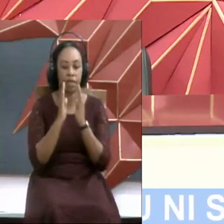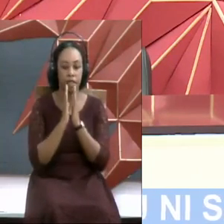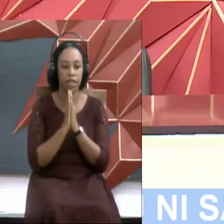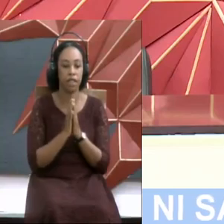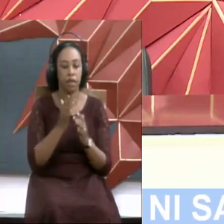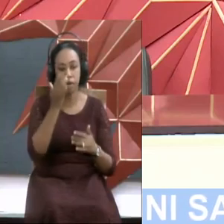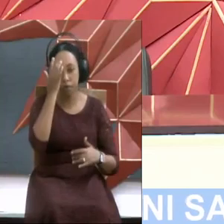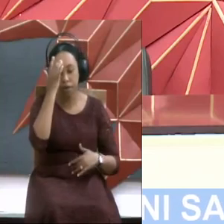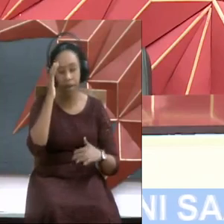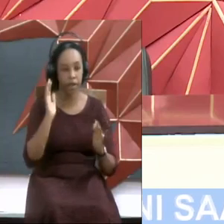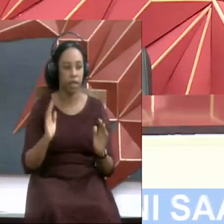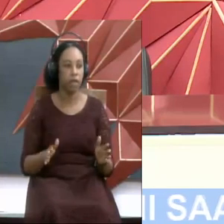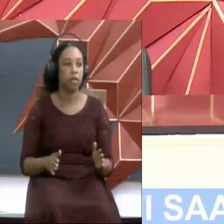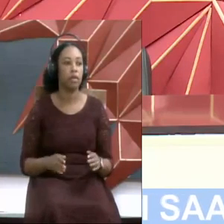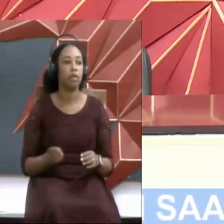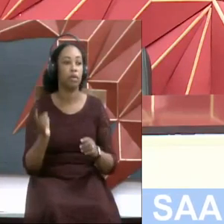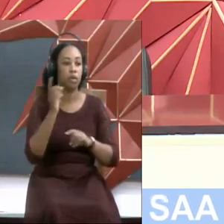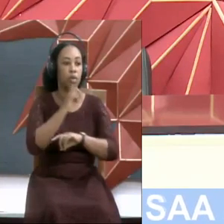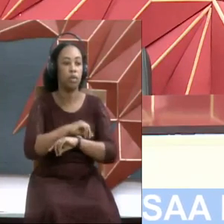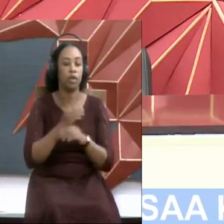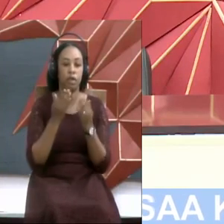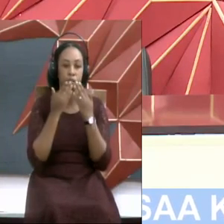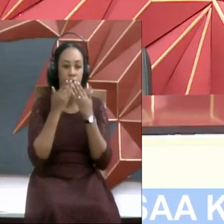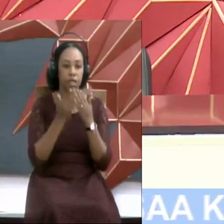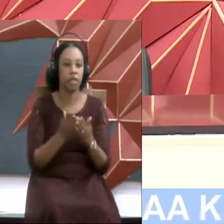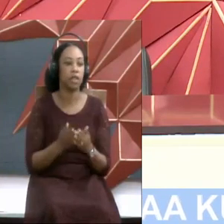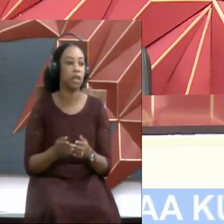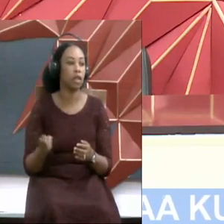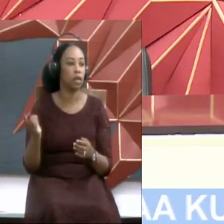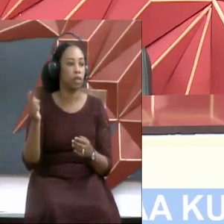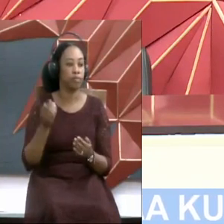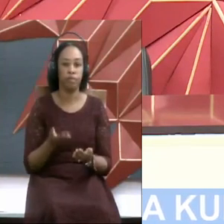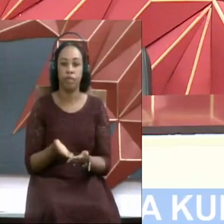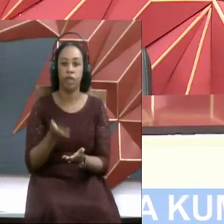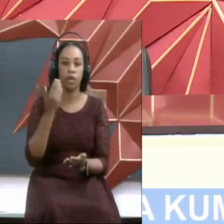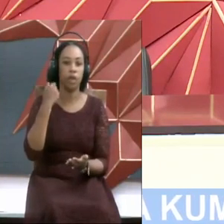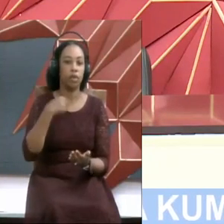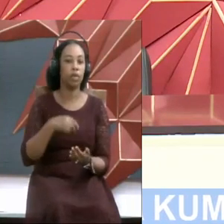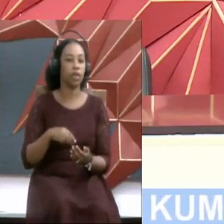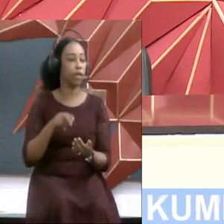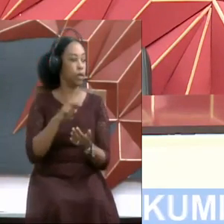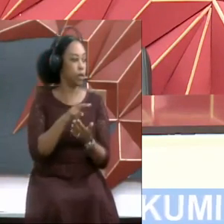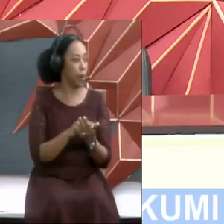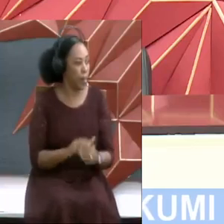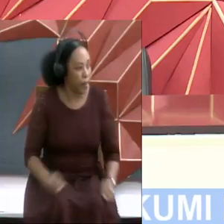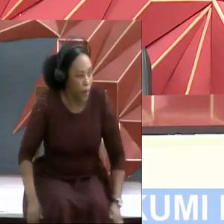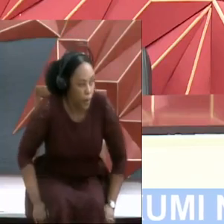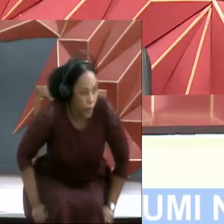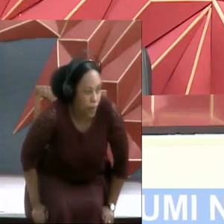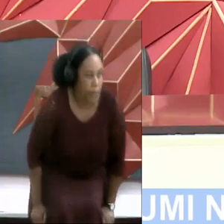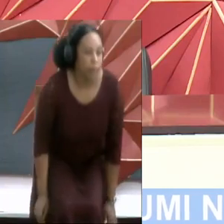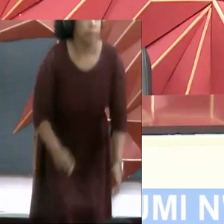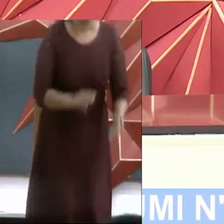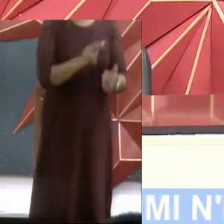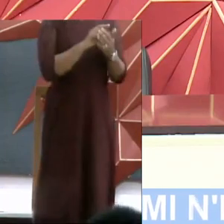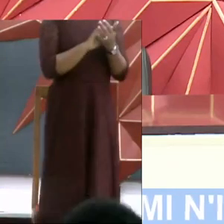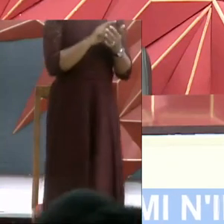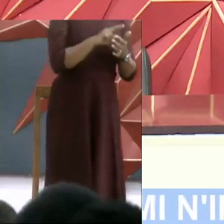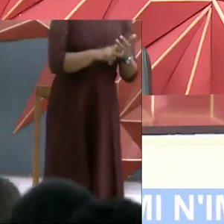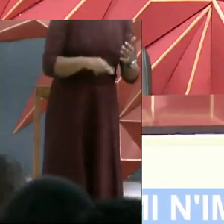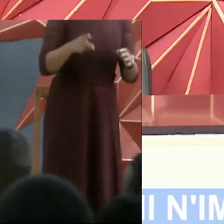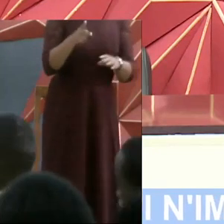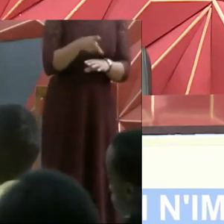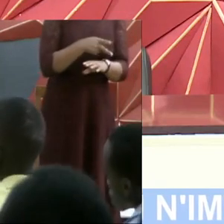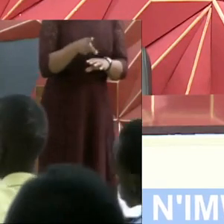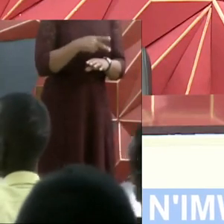malades. Alors c'est une belle journée, nous sommes arrivés devant Dieu. Mettons-nous debout et lisons dans Psaume